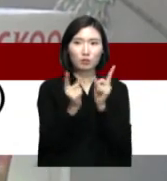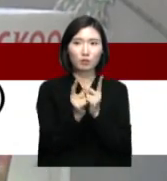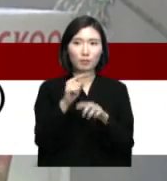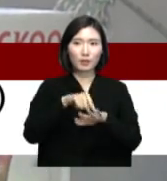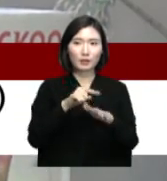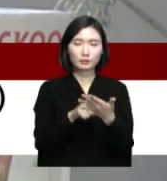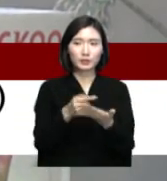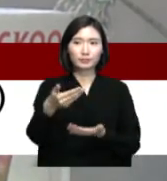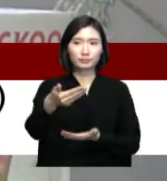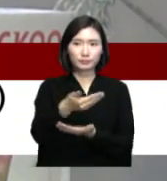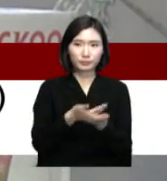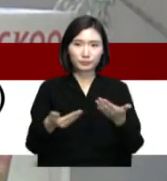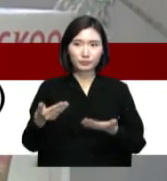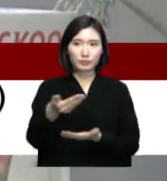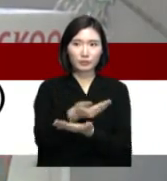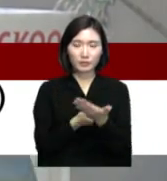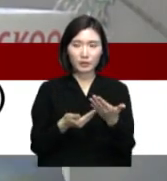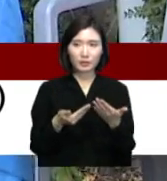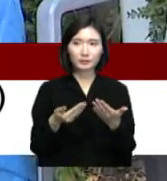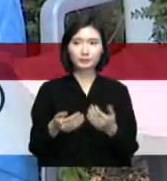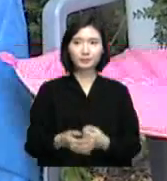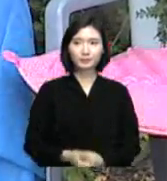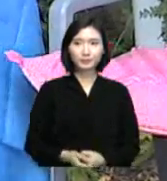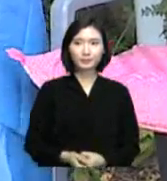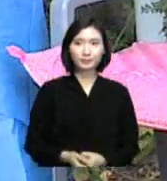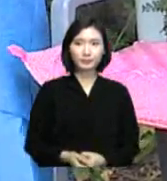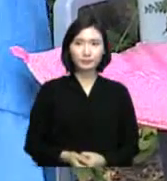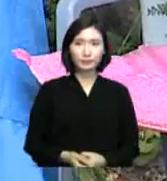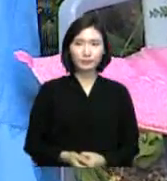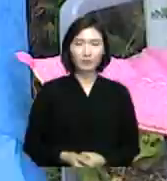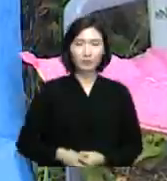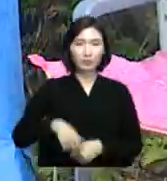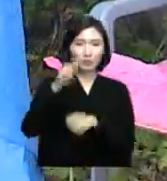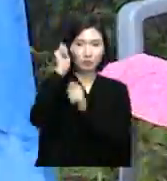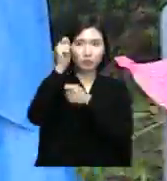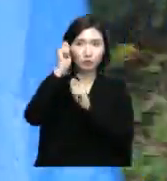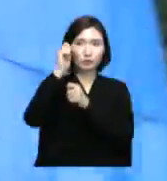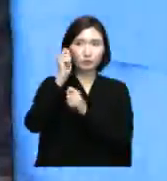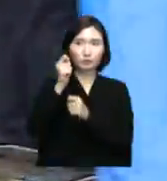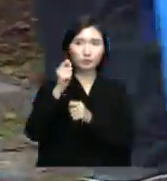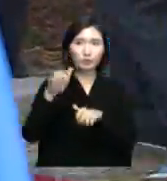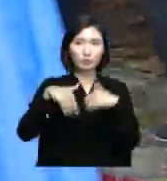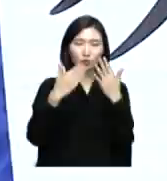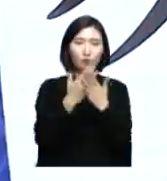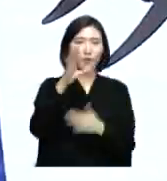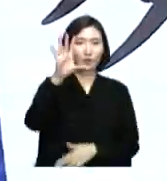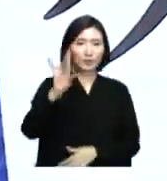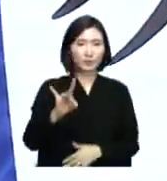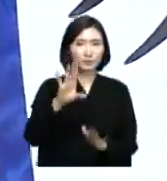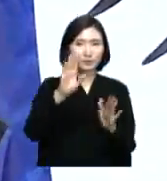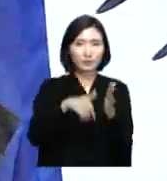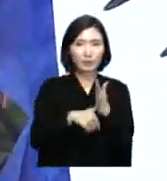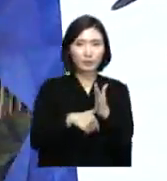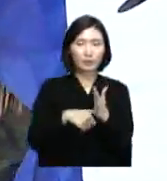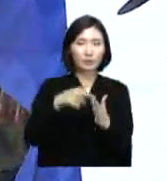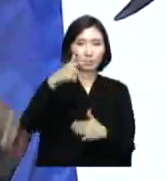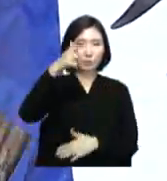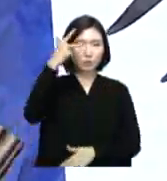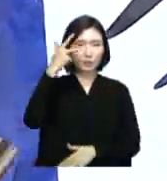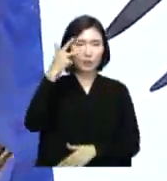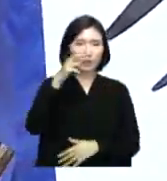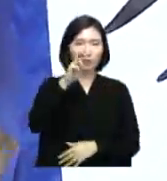마음을 주고받고 하는 그런 것이기 때문에 한판 굿으로 모두가 어우러진 한때 조상들의 무속